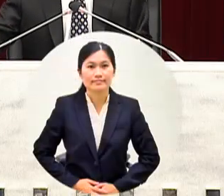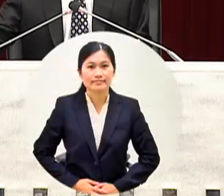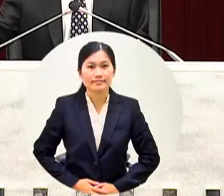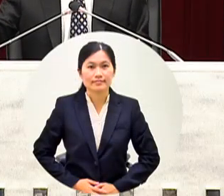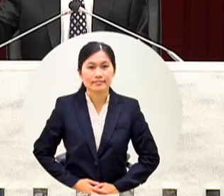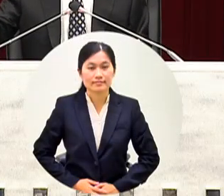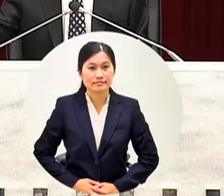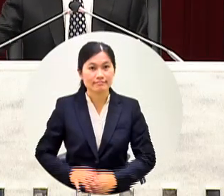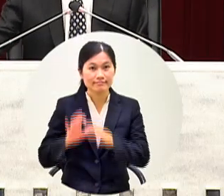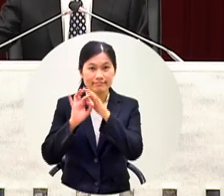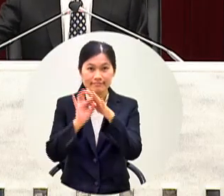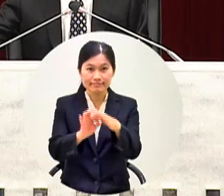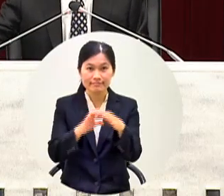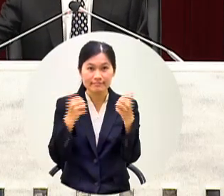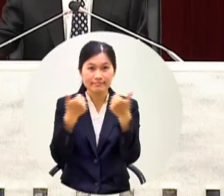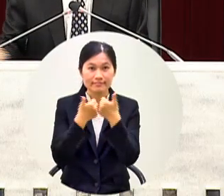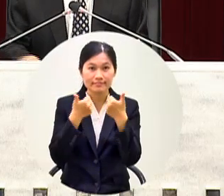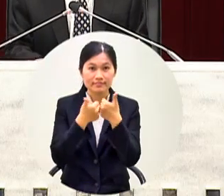啊，继续开哈。